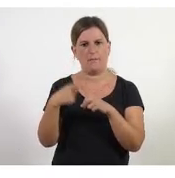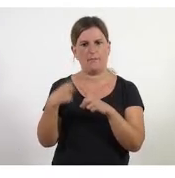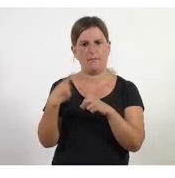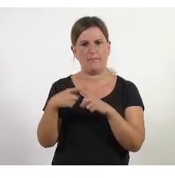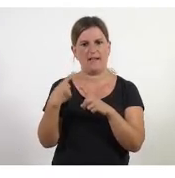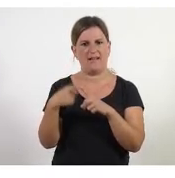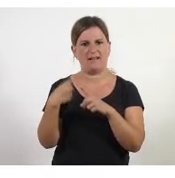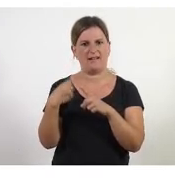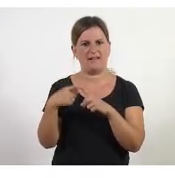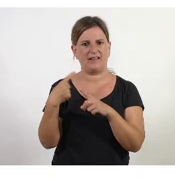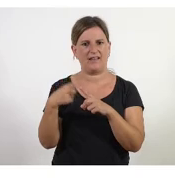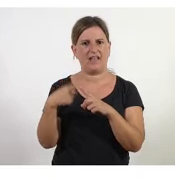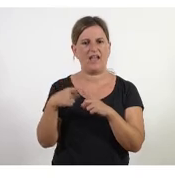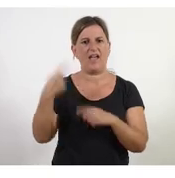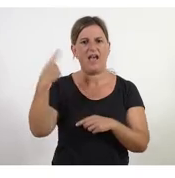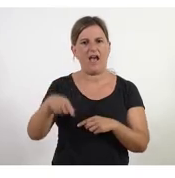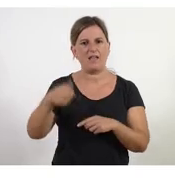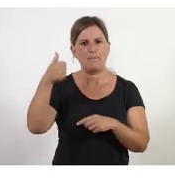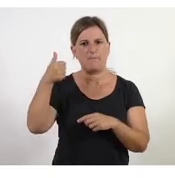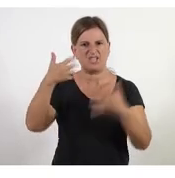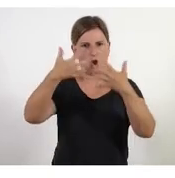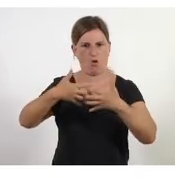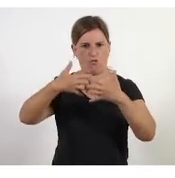perquè té també més funcionalitats.